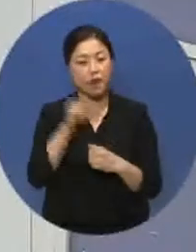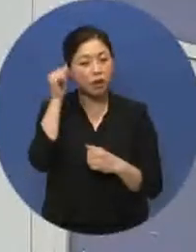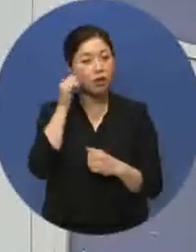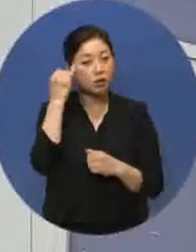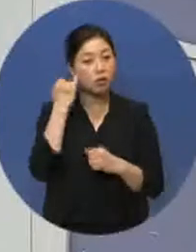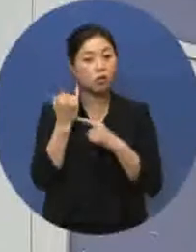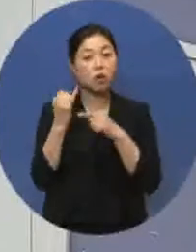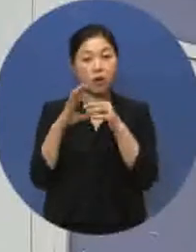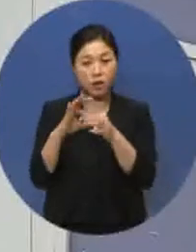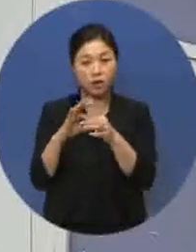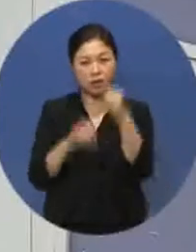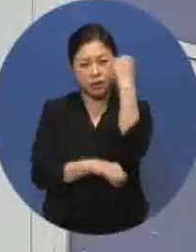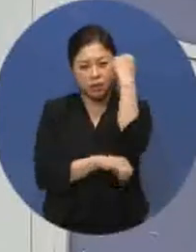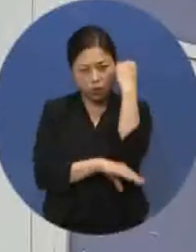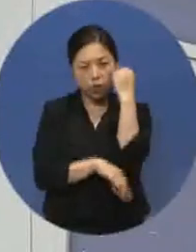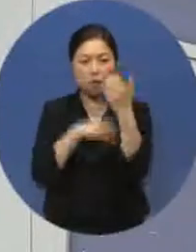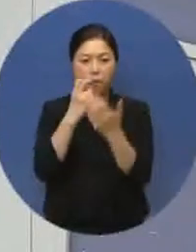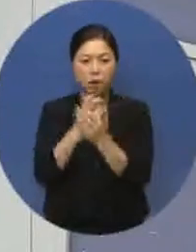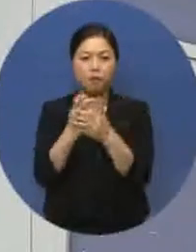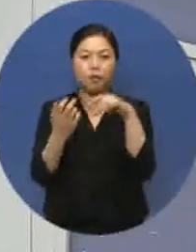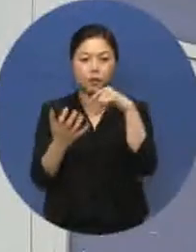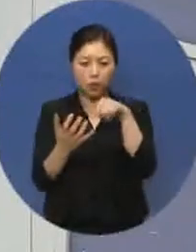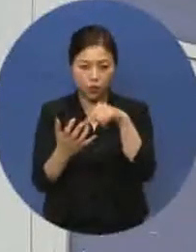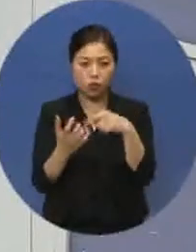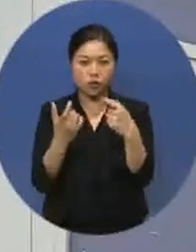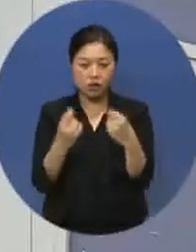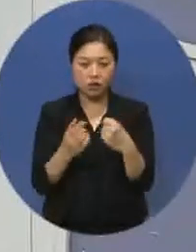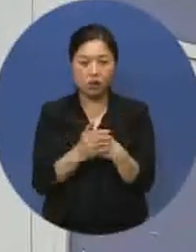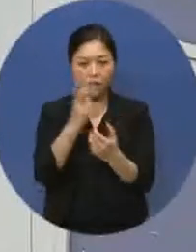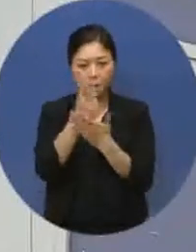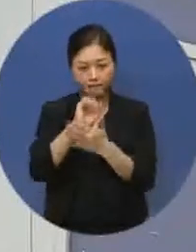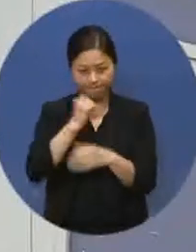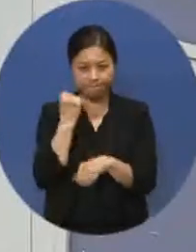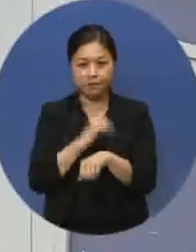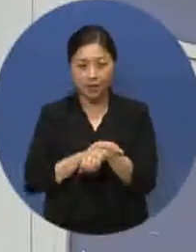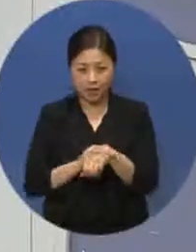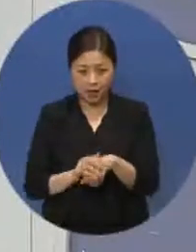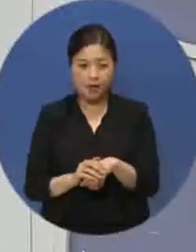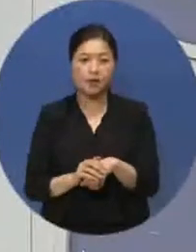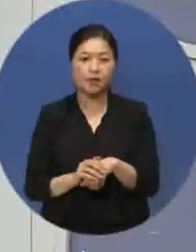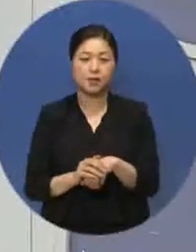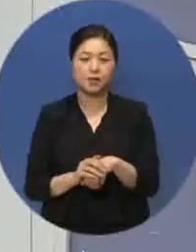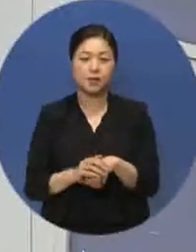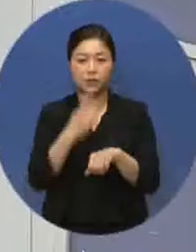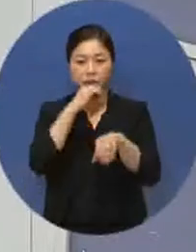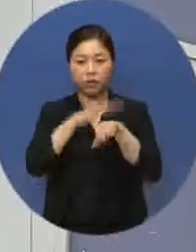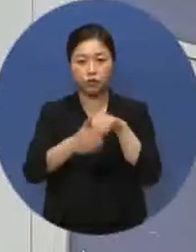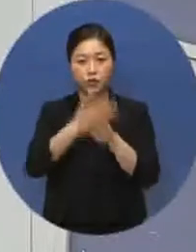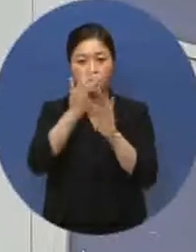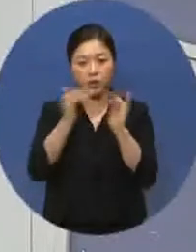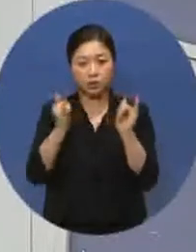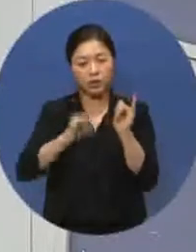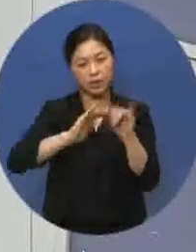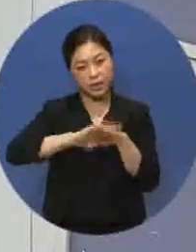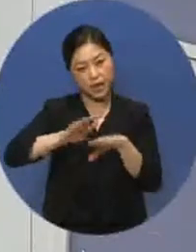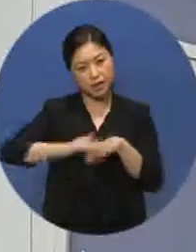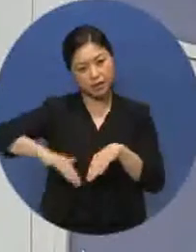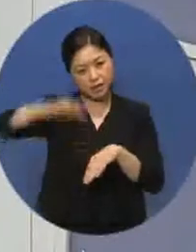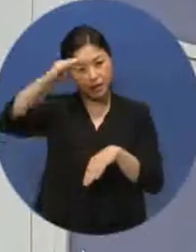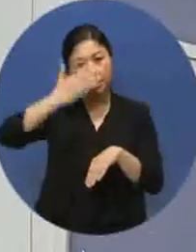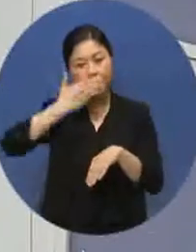우리 법률 교육을 통해서 제대로 된 준법 정신으로서 민주 시민으로 양성하는